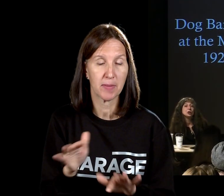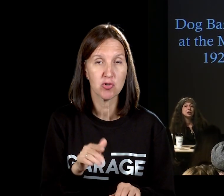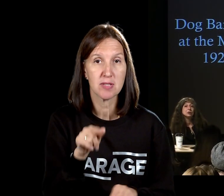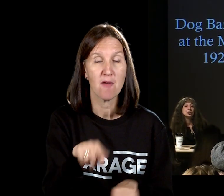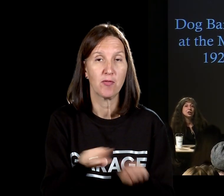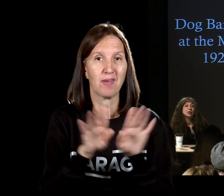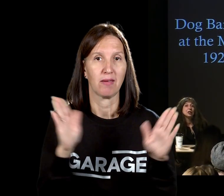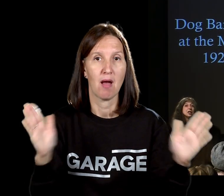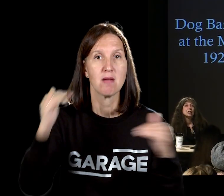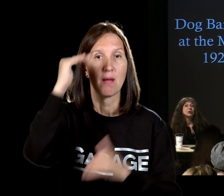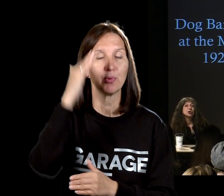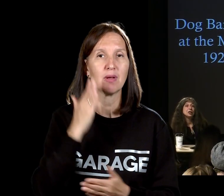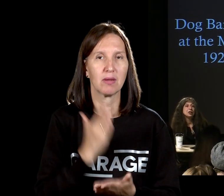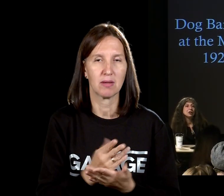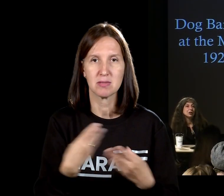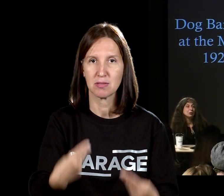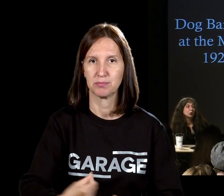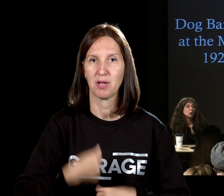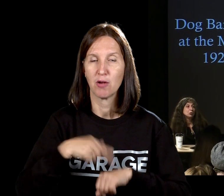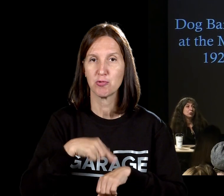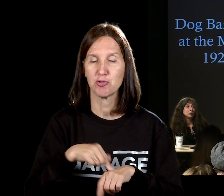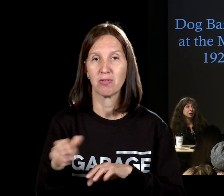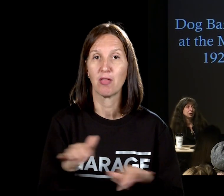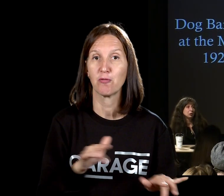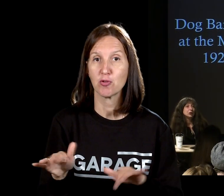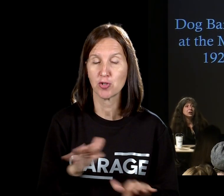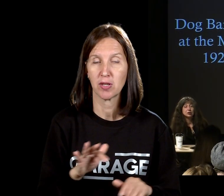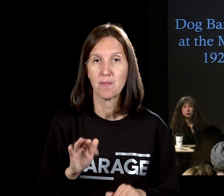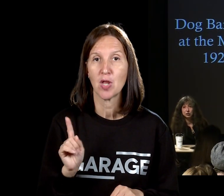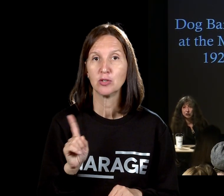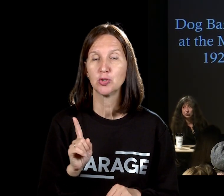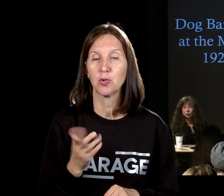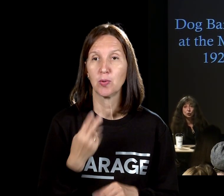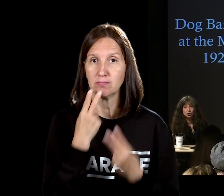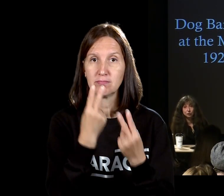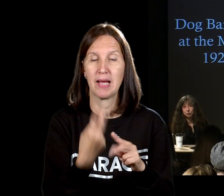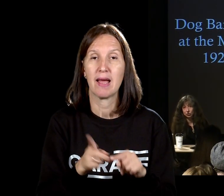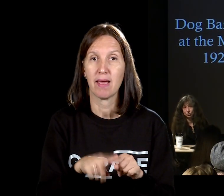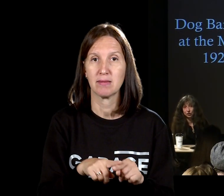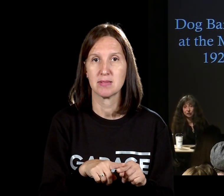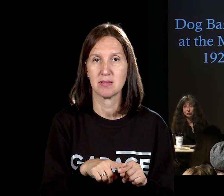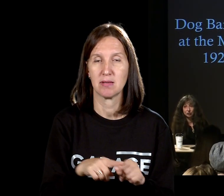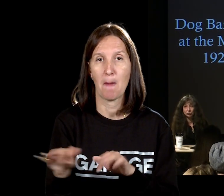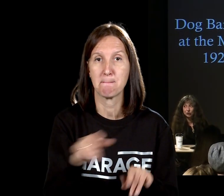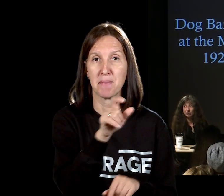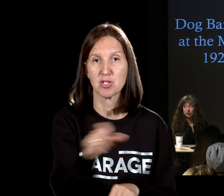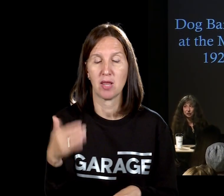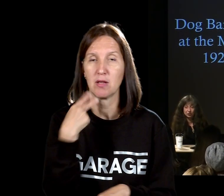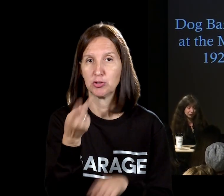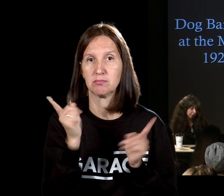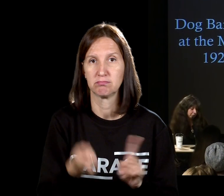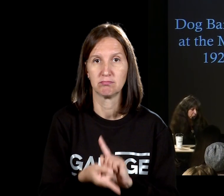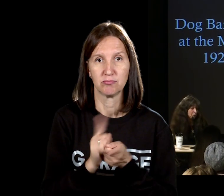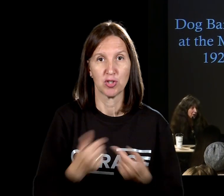есть ощущение движения как того, что делает эти фигуры живыми,